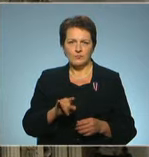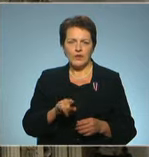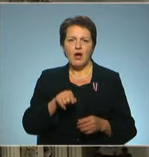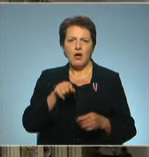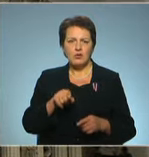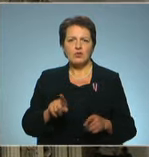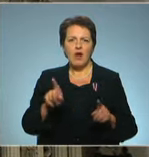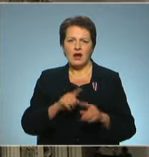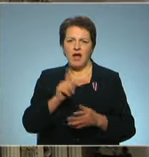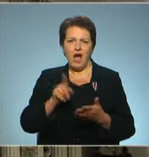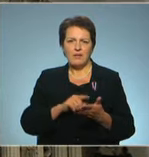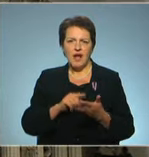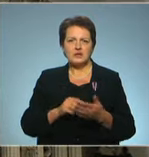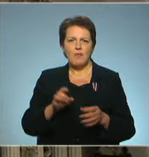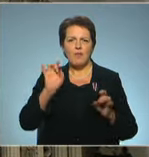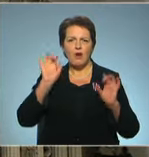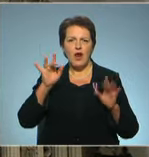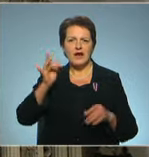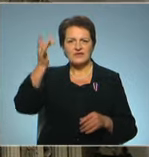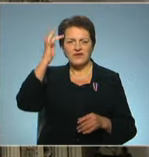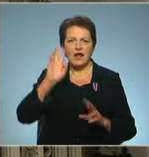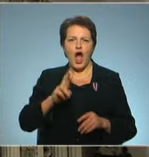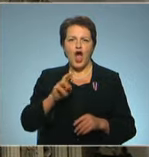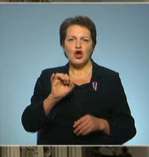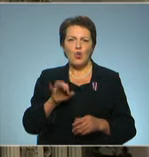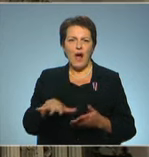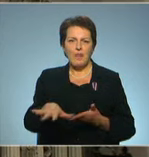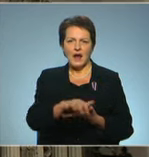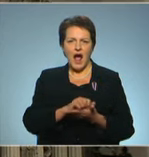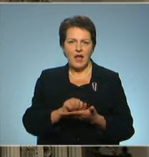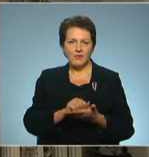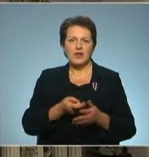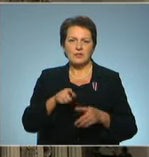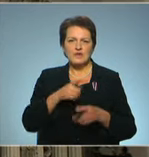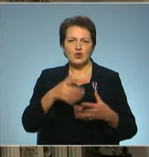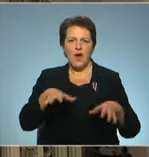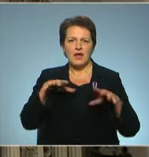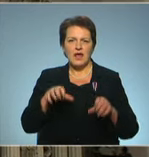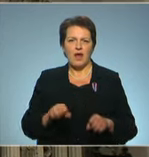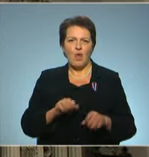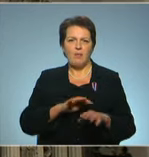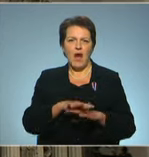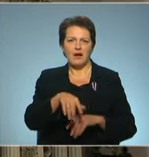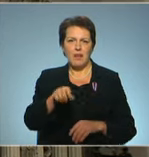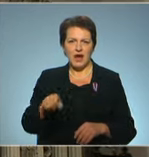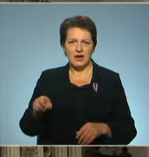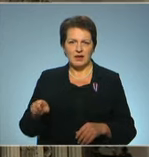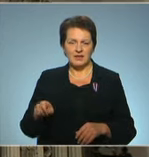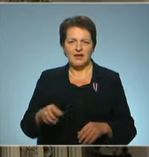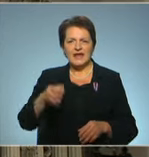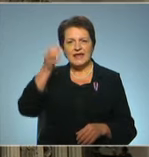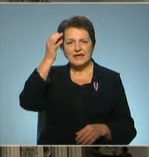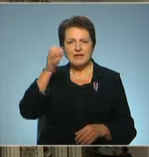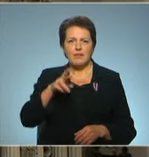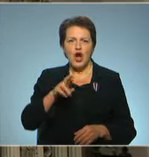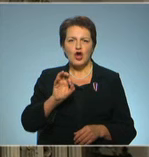ir apgāsts arī populārais viedoklis, ka Roma gāja bojā tāpēc, ka to iekaroja barbari. Īstenībā